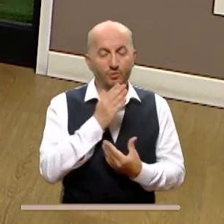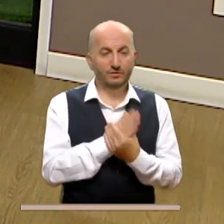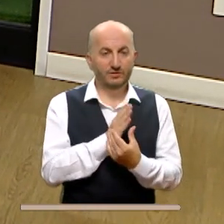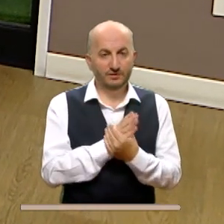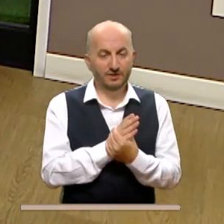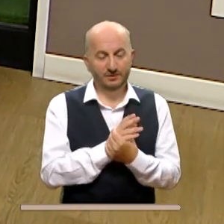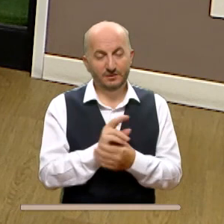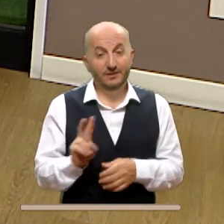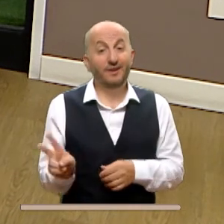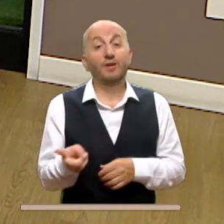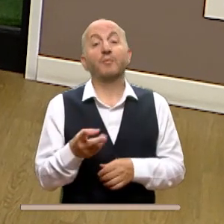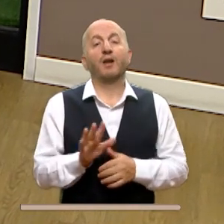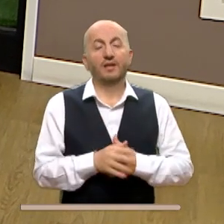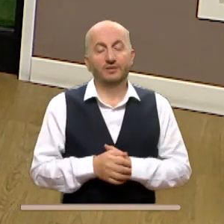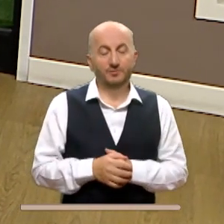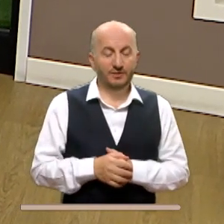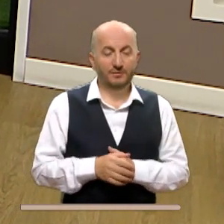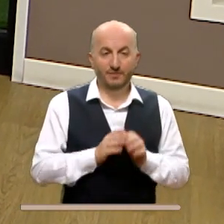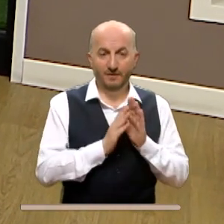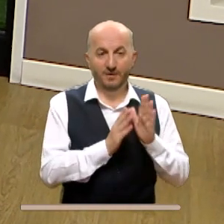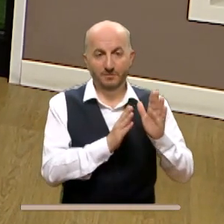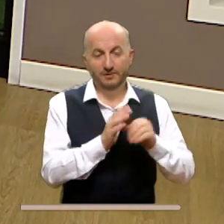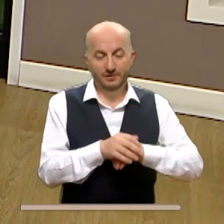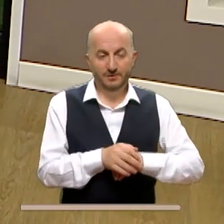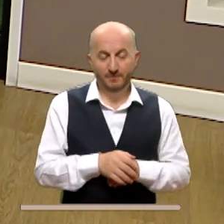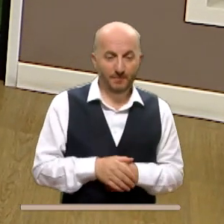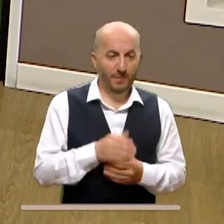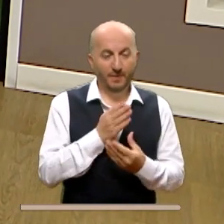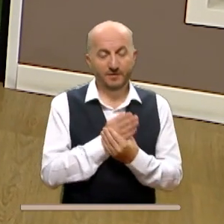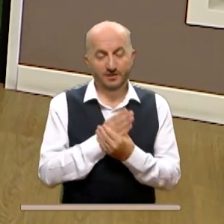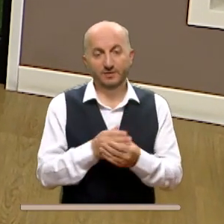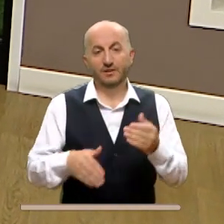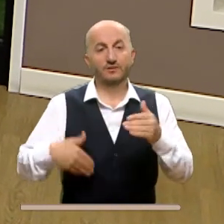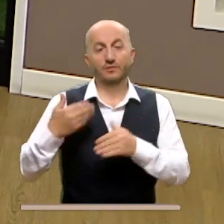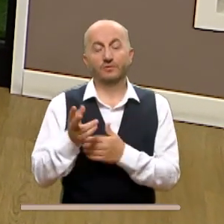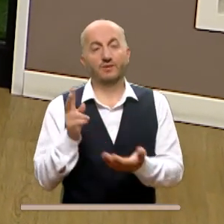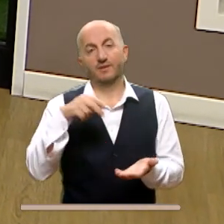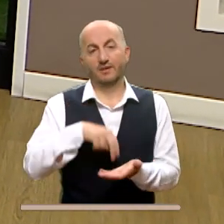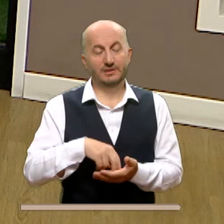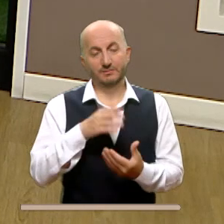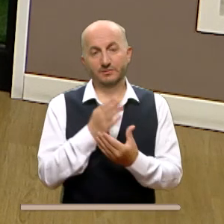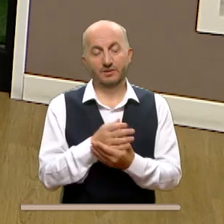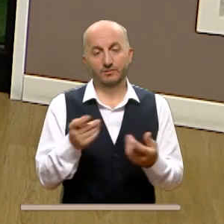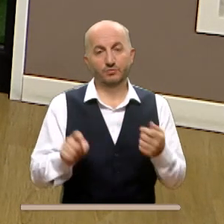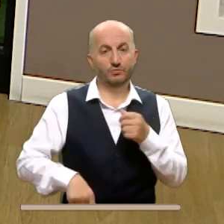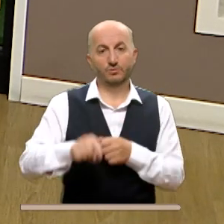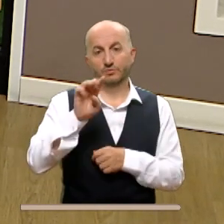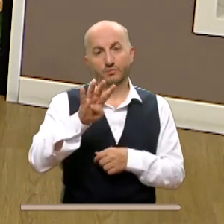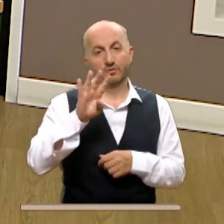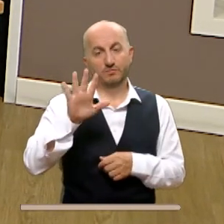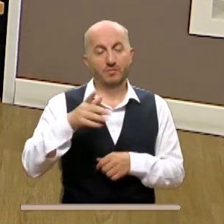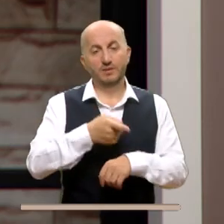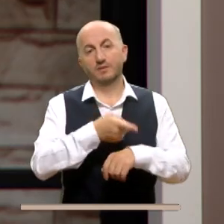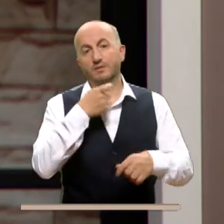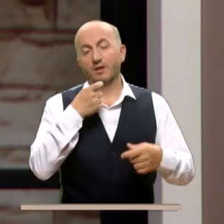Evet, olabildiğince ihmal etmedim. Devam ettim. O derslerden sonra da kalktım. Dersimi çalıştım. Günlük 4-5 saat